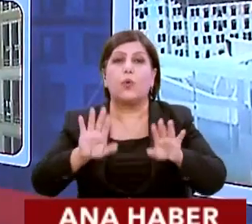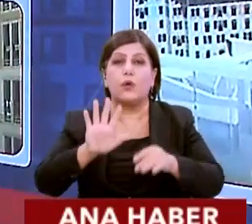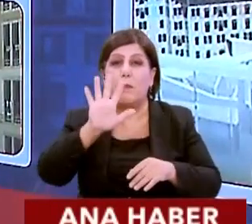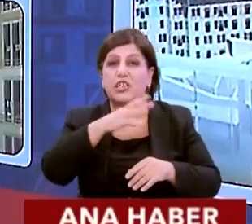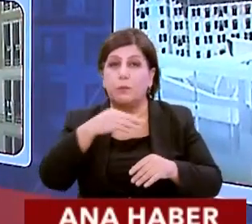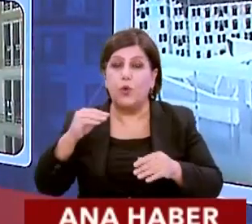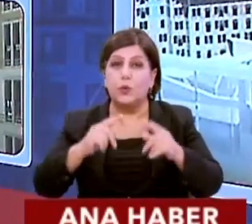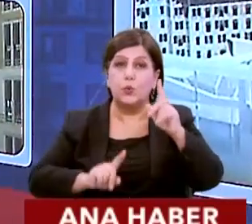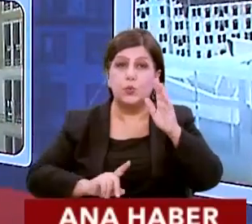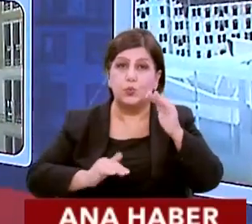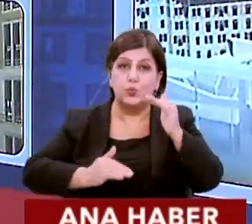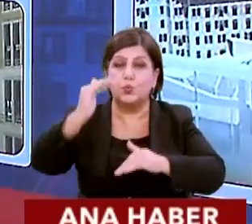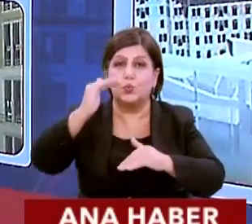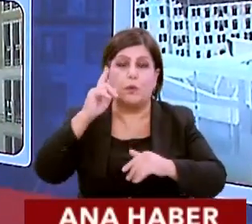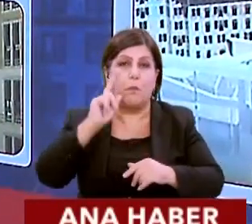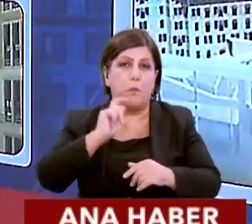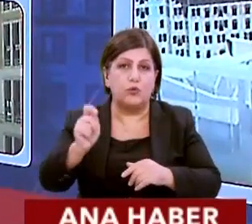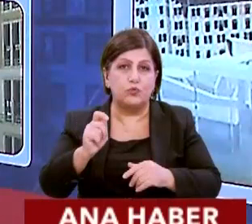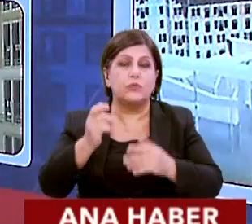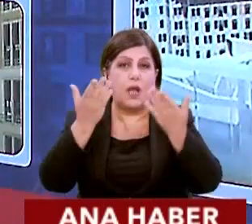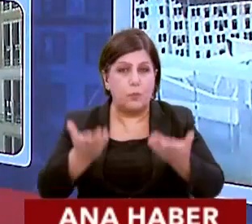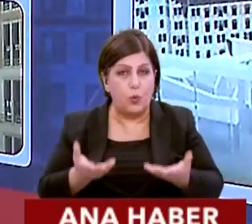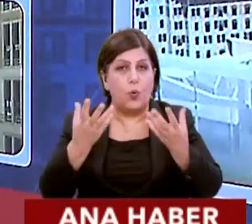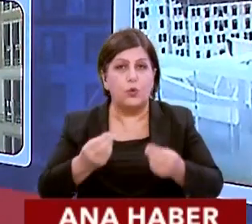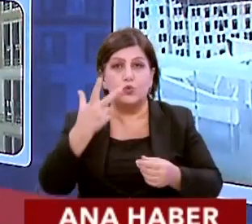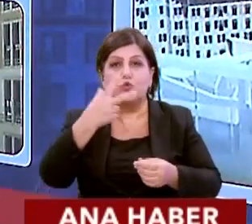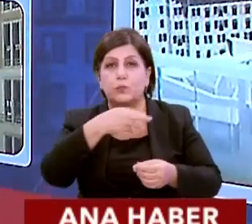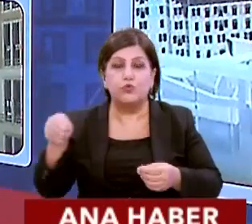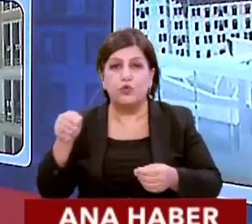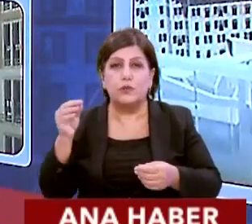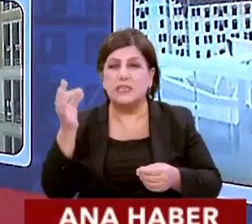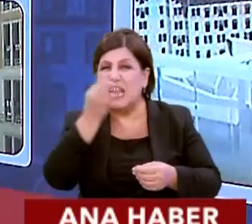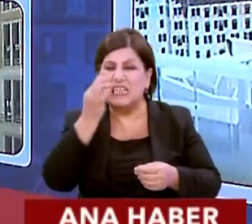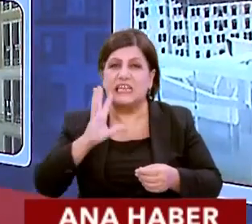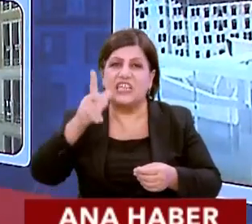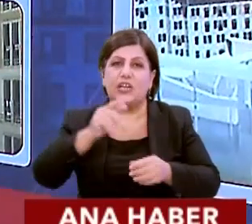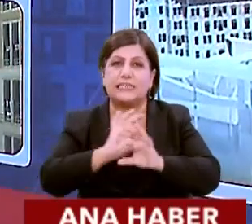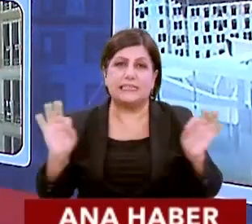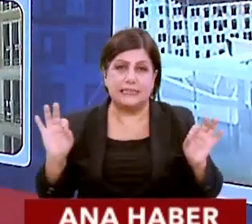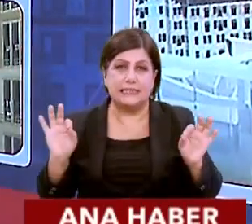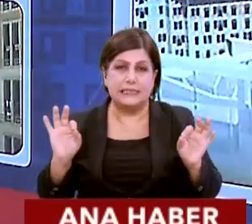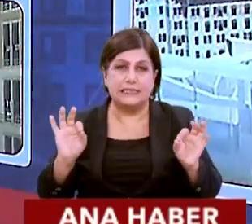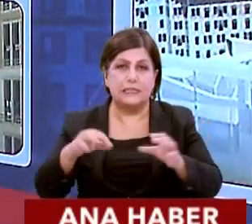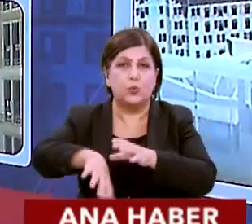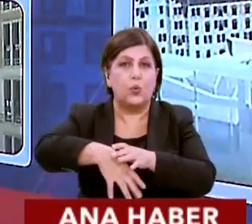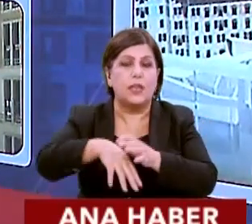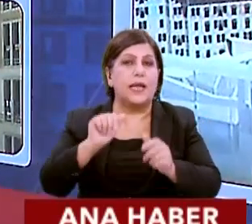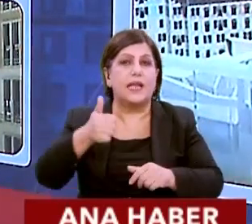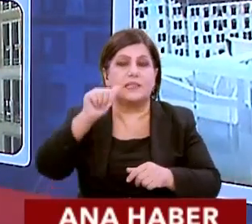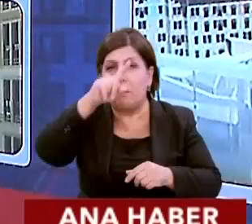milyonun üstünde başvuru kabul oldu 3 milyonu neredeyse geçersiz kuralar ne zaman